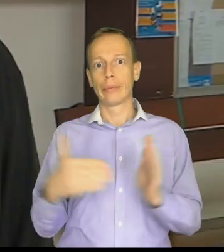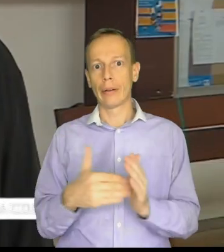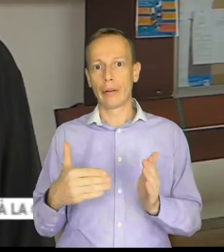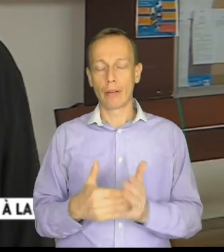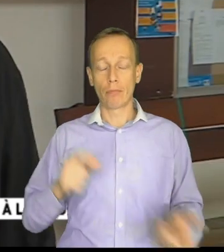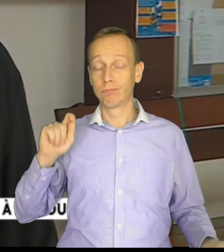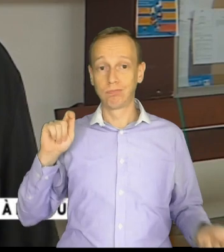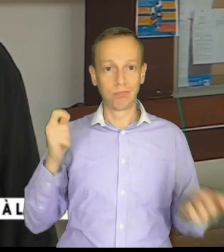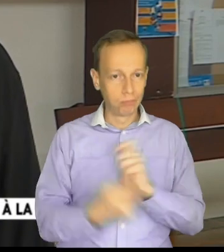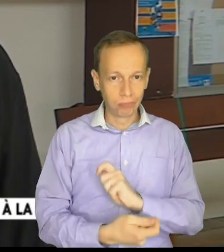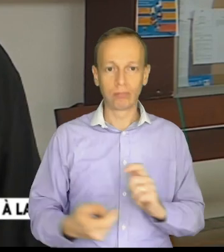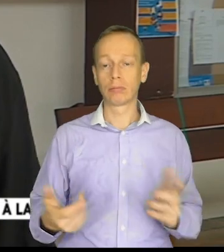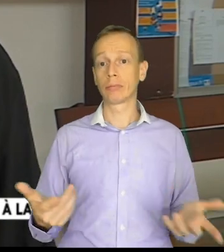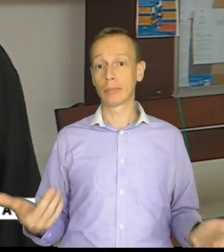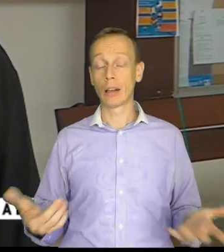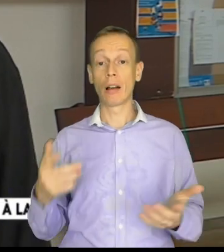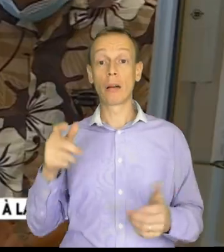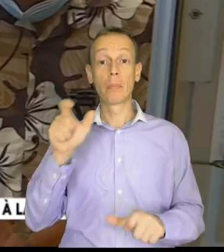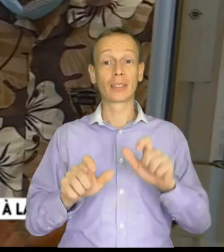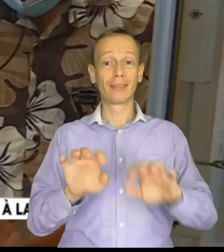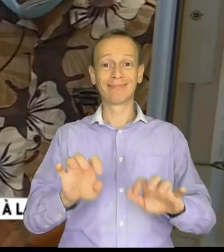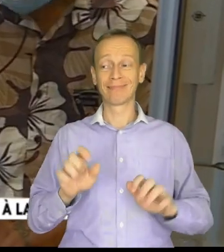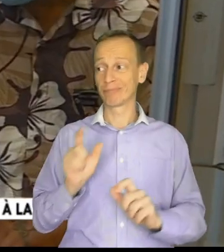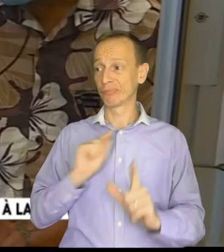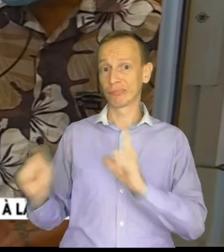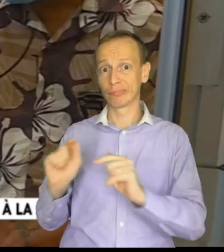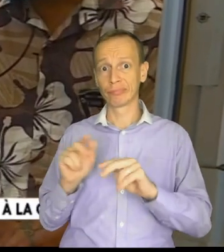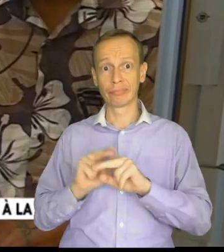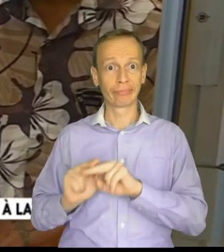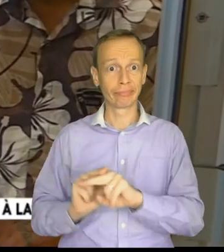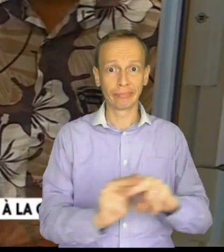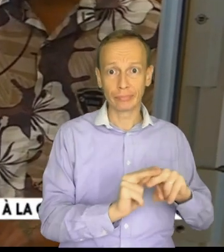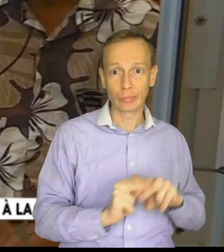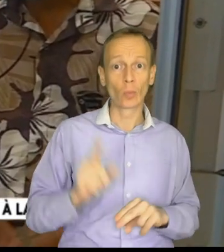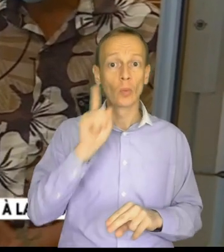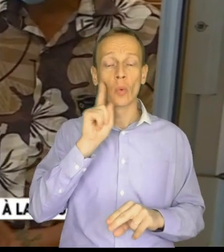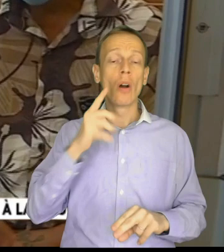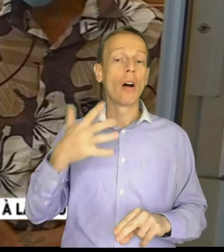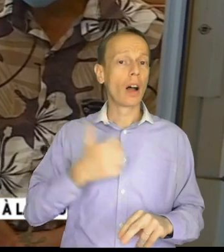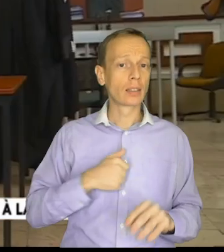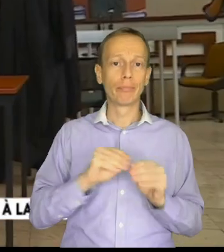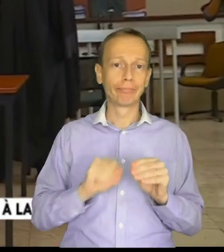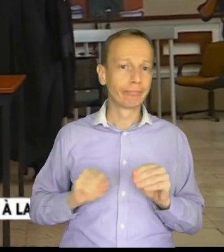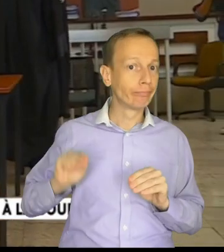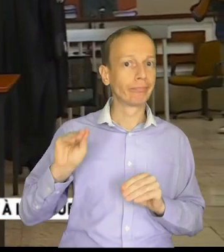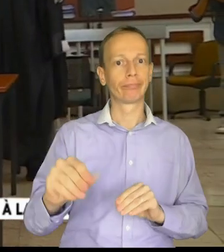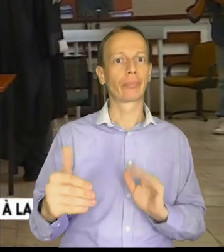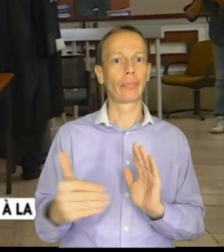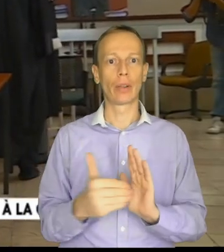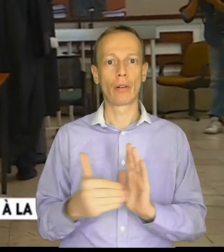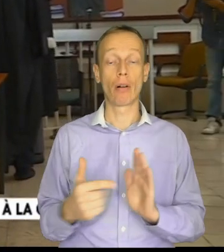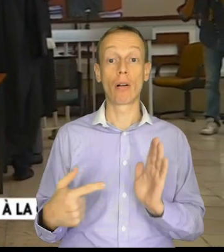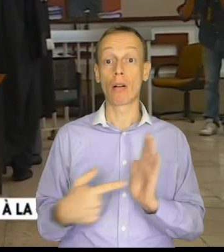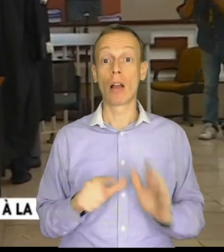de Papeete, la salle d'audience s'est vidée, la cour a accepté la demande de renvoi. Ce procès est donc renvoyé